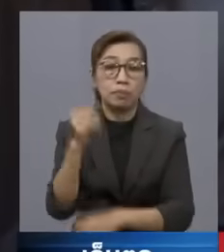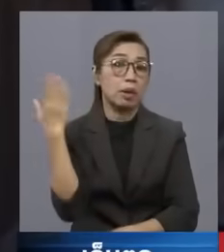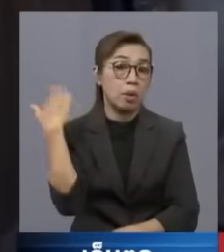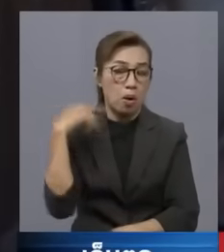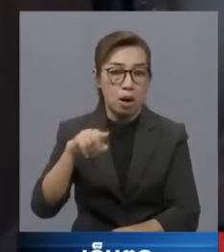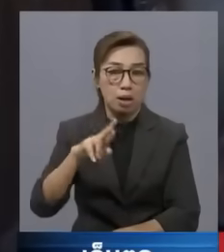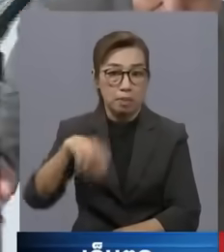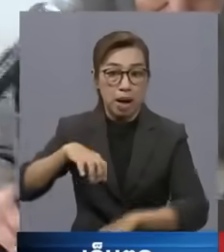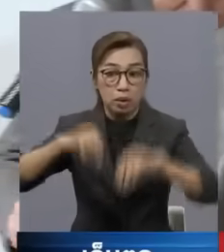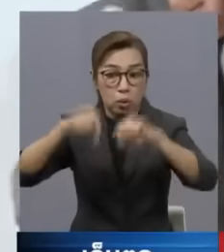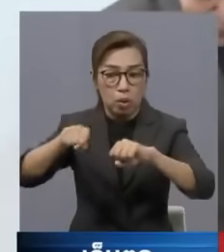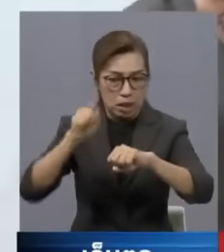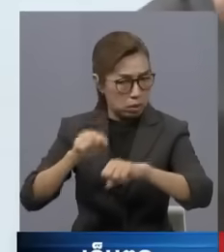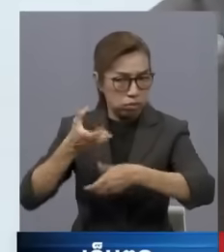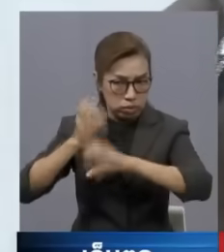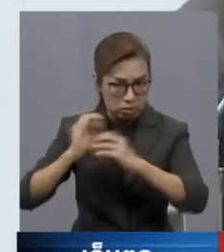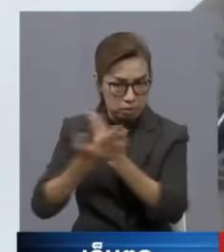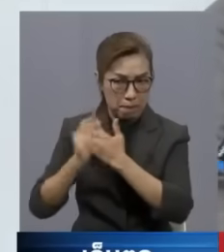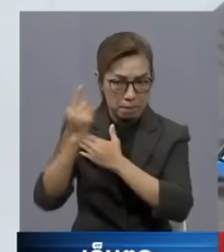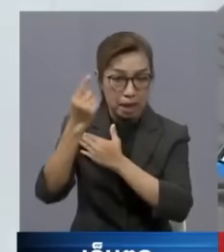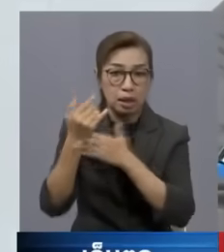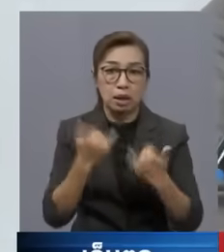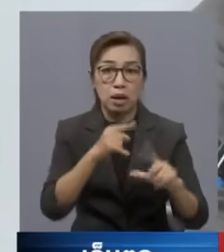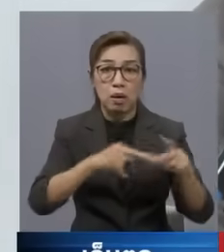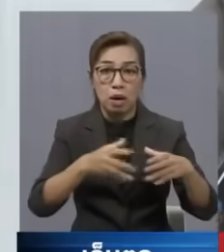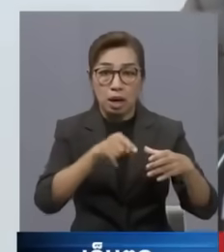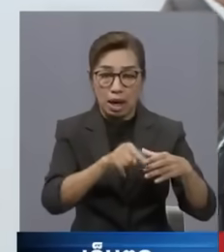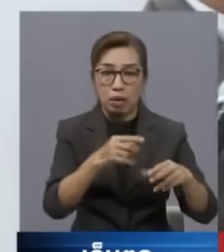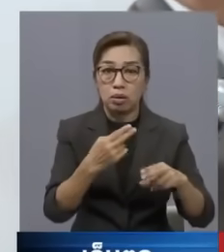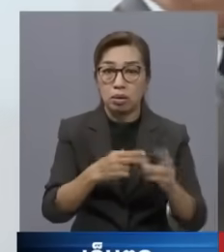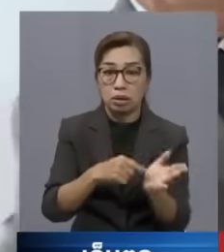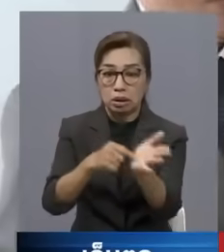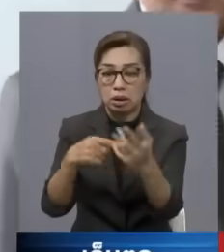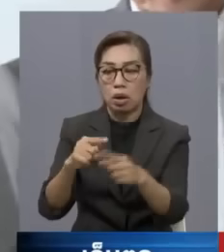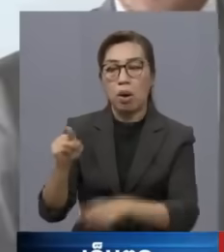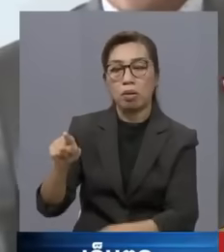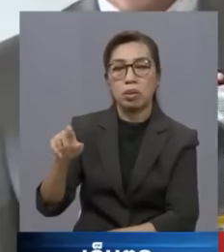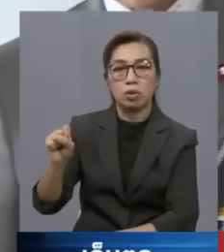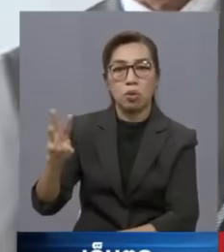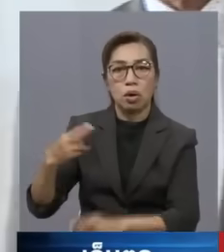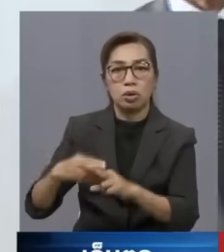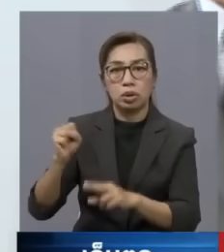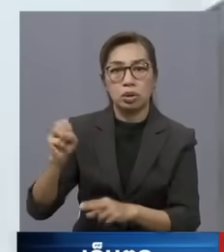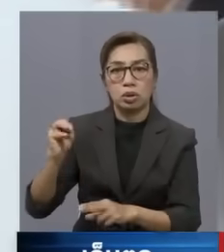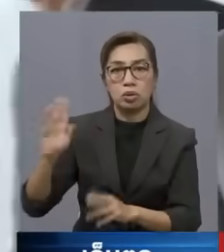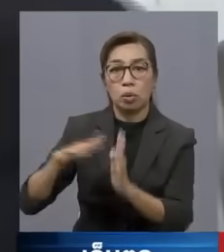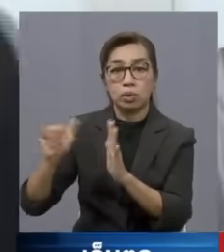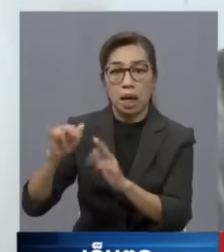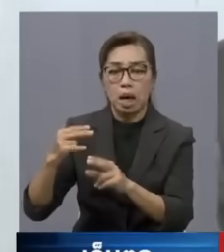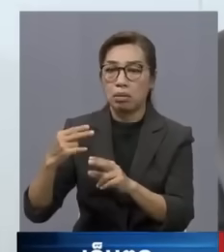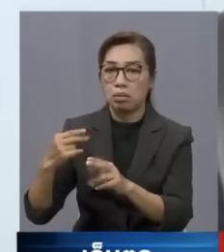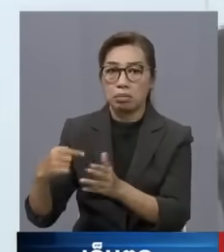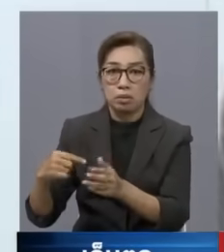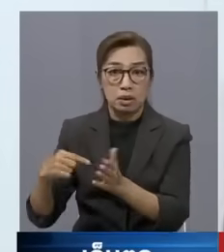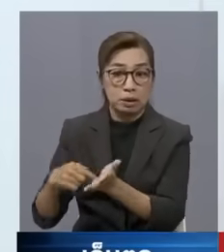รัฐสภาเสียก่อนโดยขณะนี้มีญัตติที่ยันต์ของทางก้าวไกลเอาไว้ก็คือญัตติของสว.สมชายแสวงการแต่ว่าประเด็นยัติ